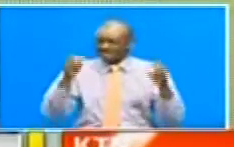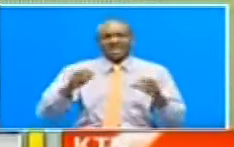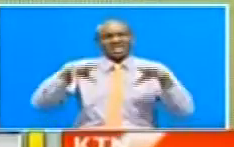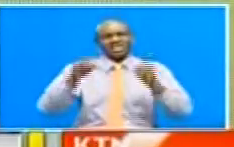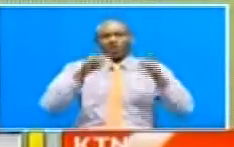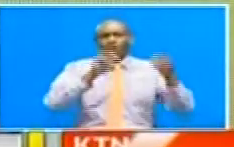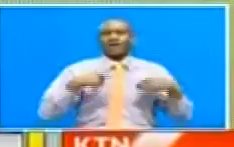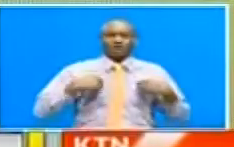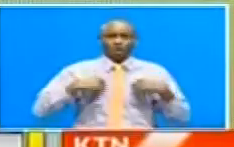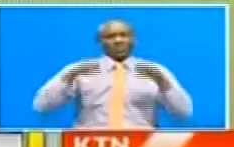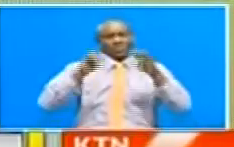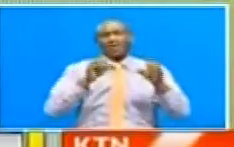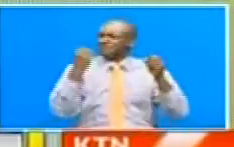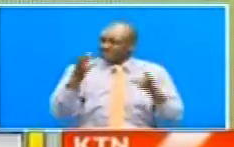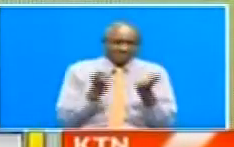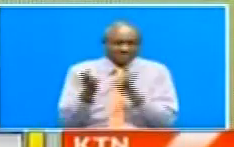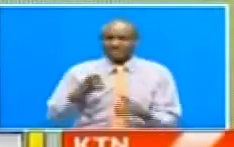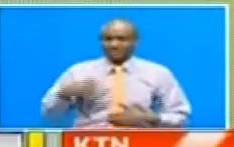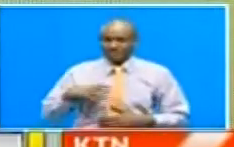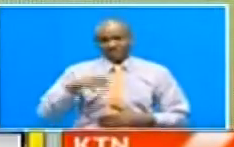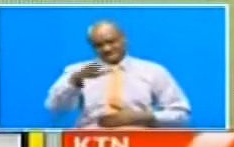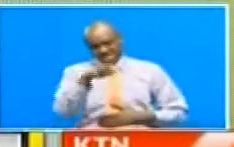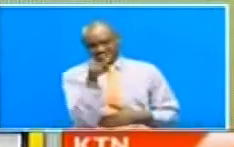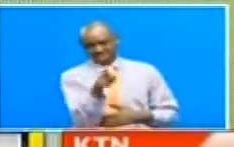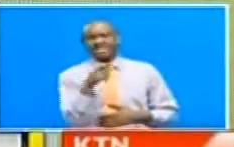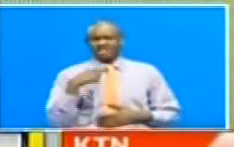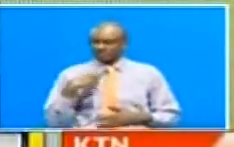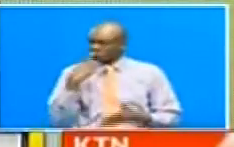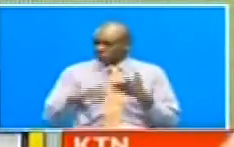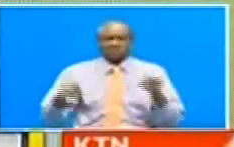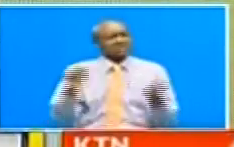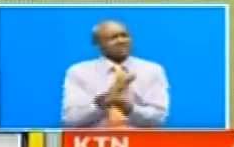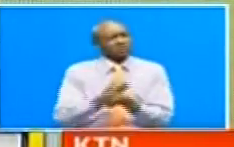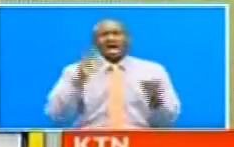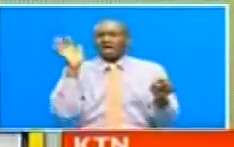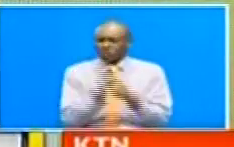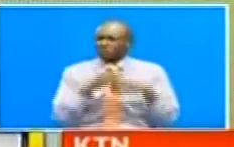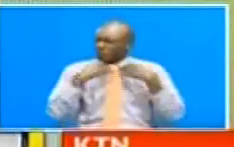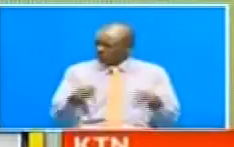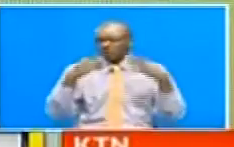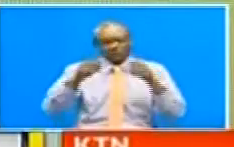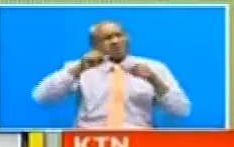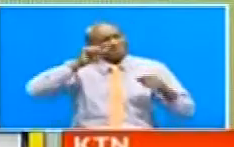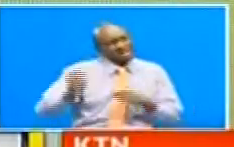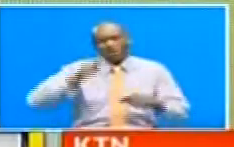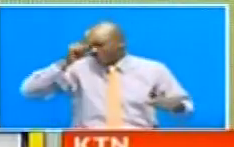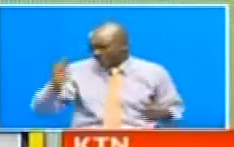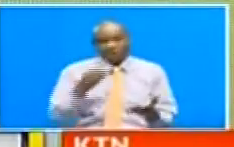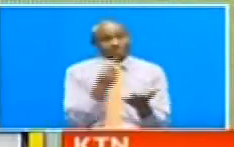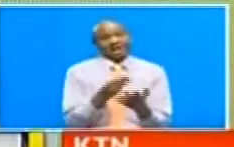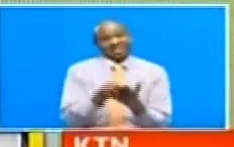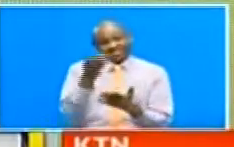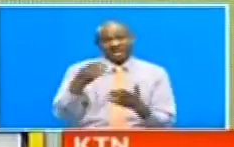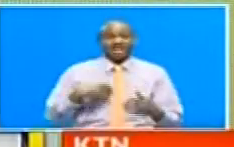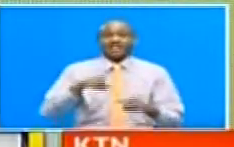humu nchini. Aidha, wafanyi biashara kwenye wenyewe wanakadiria hasara ya mamilioni ya pesa kufuatia moto huo kwenye